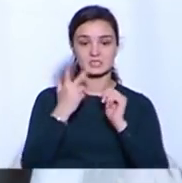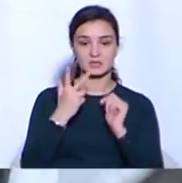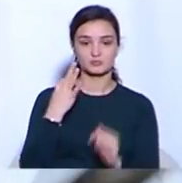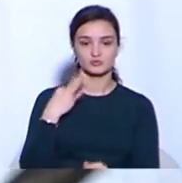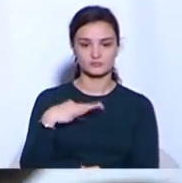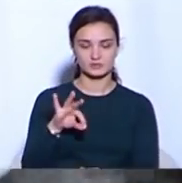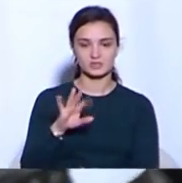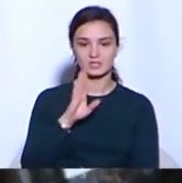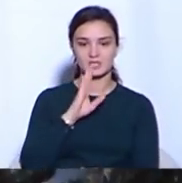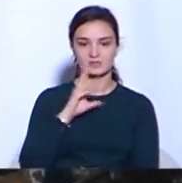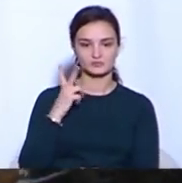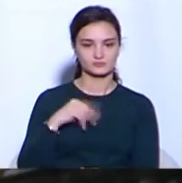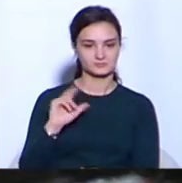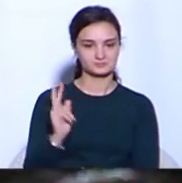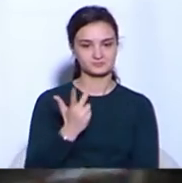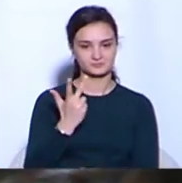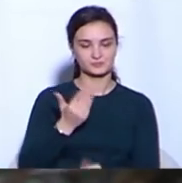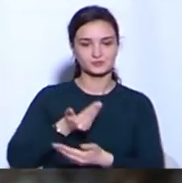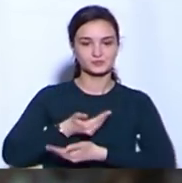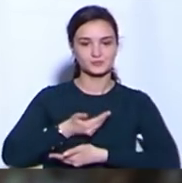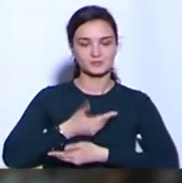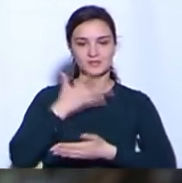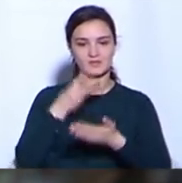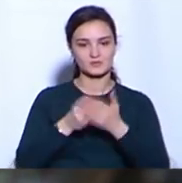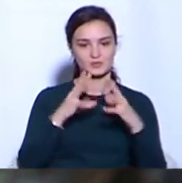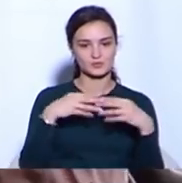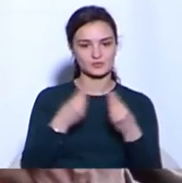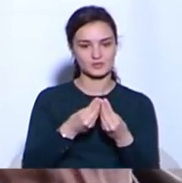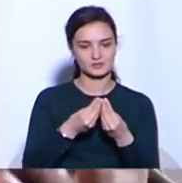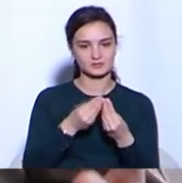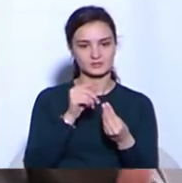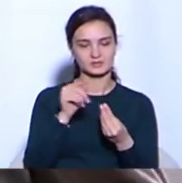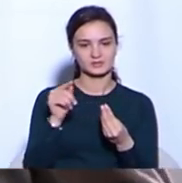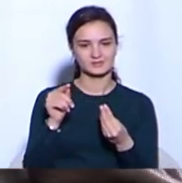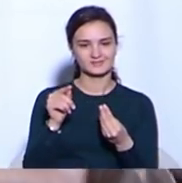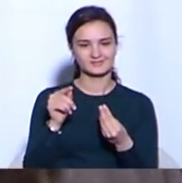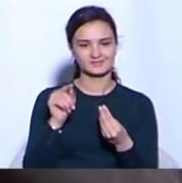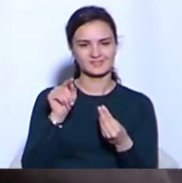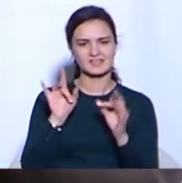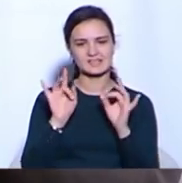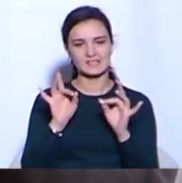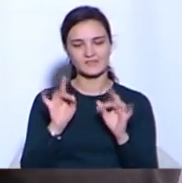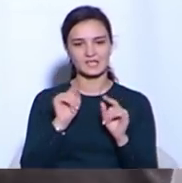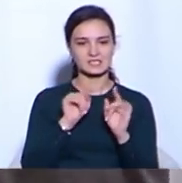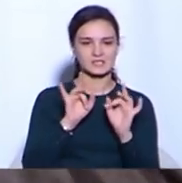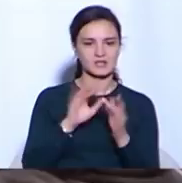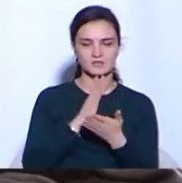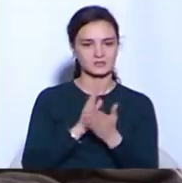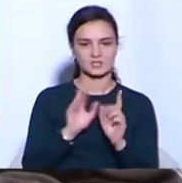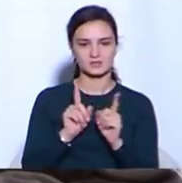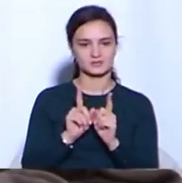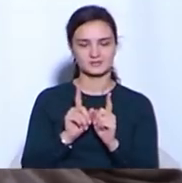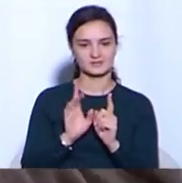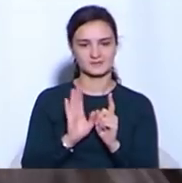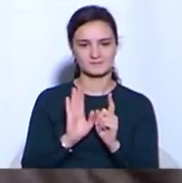შვილი, ქალიშვილები ცხოვრობენ თავიანთ ოჯახებში. რო იტყვიან ეს ტკივა, ის ტკივა, ეს ააგი,